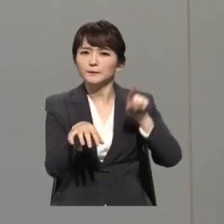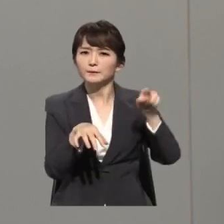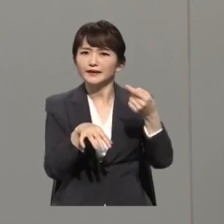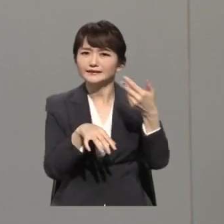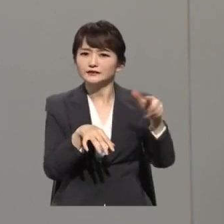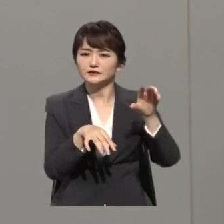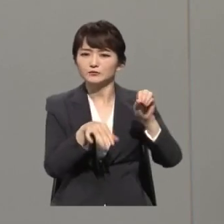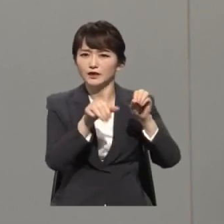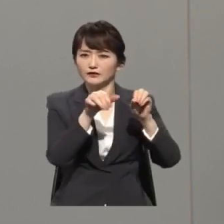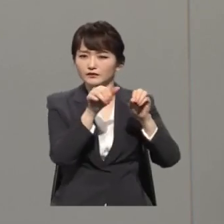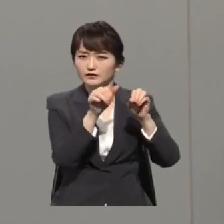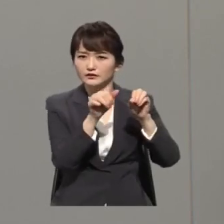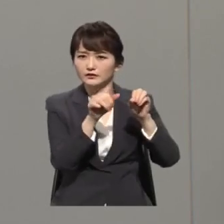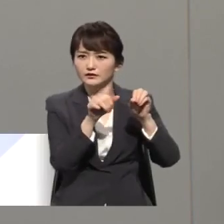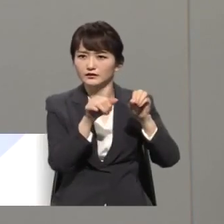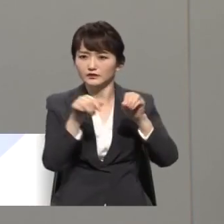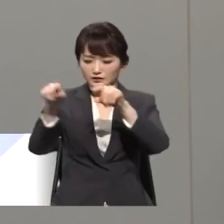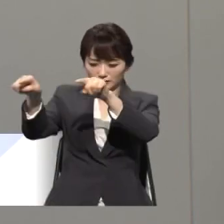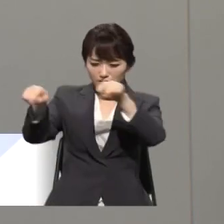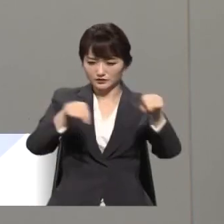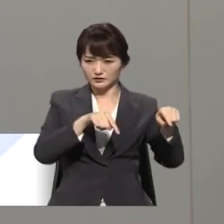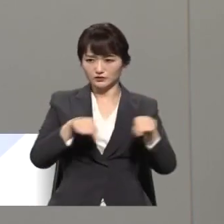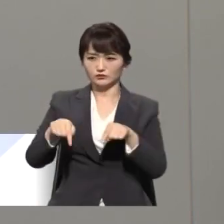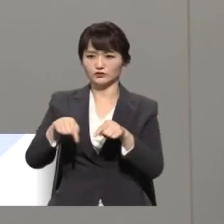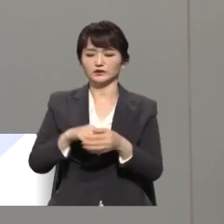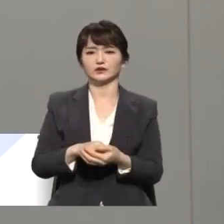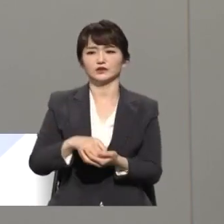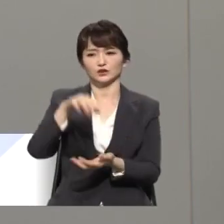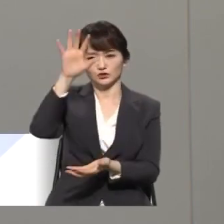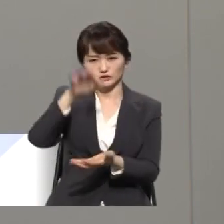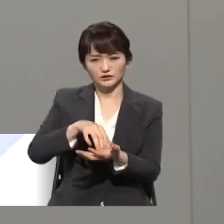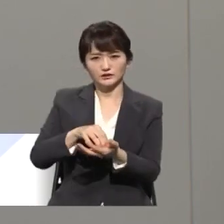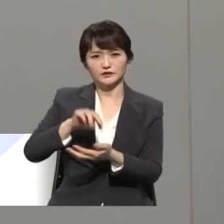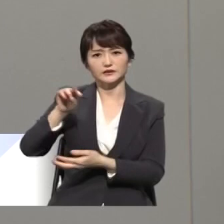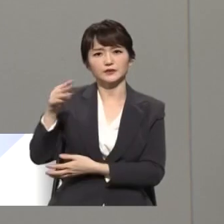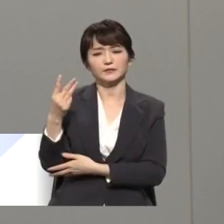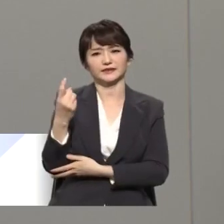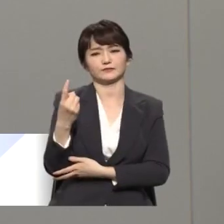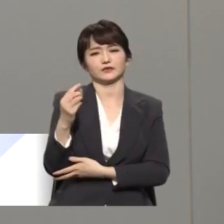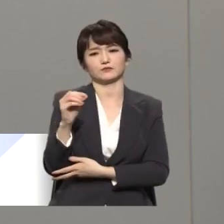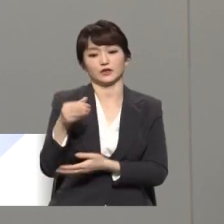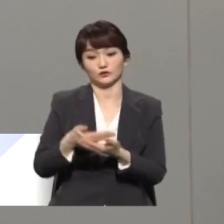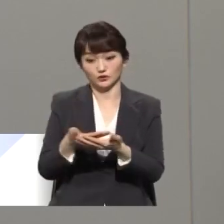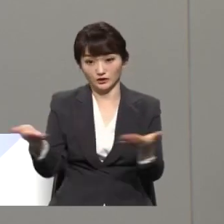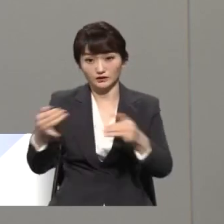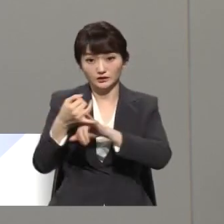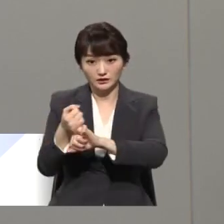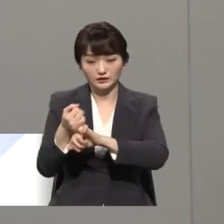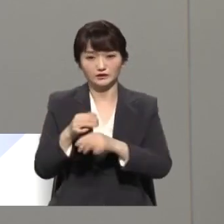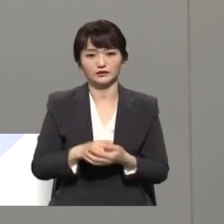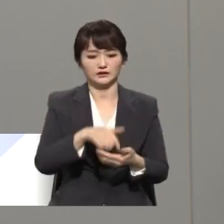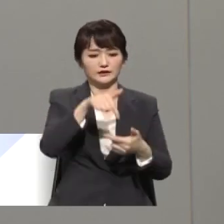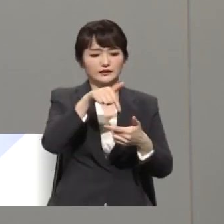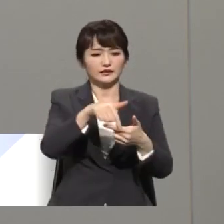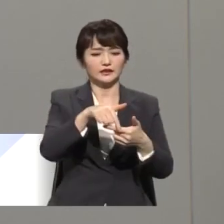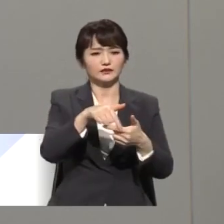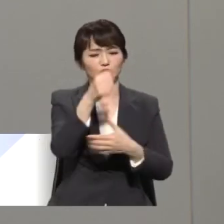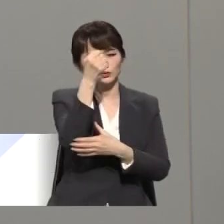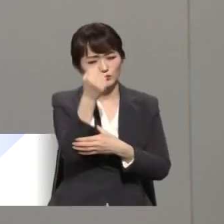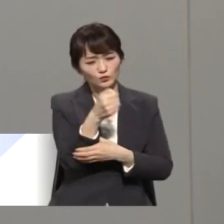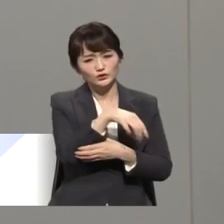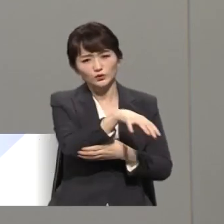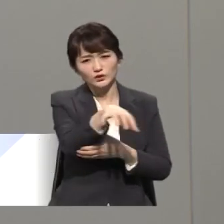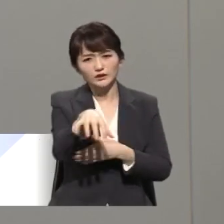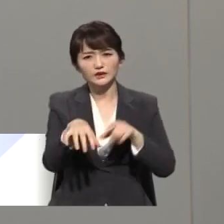전국의 총 310 1만원의 추태 공부를 약속했고 최근 강남 구룡마을 00 개발로 1만